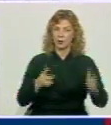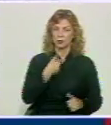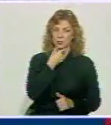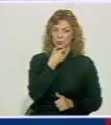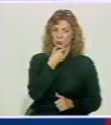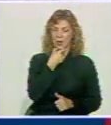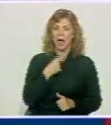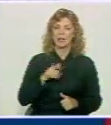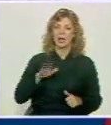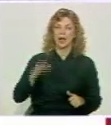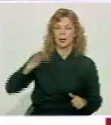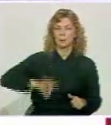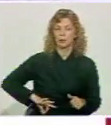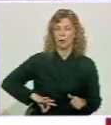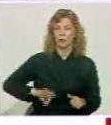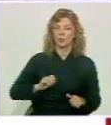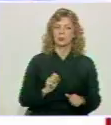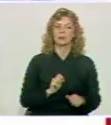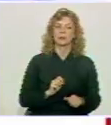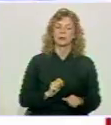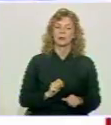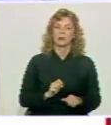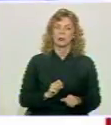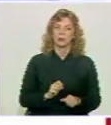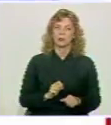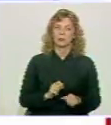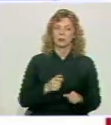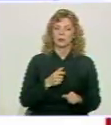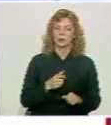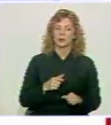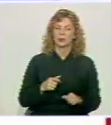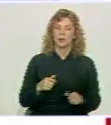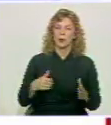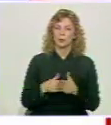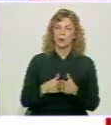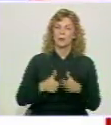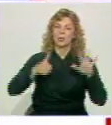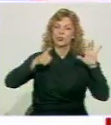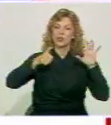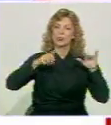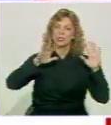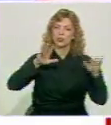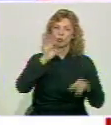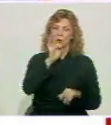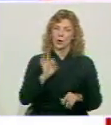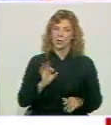societatea a declarat că profitul înainte de dobânzi, impozite, depreciere și amortizare este de 69% din cifra de afaceri.